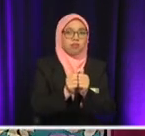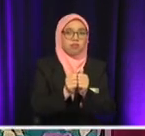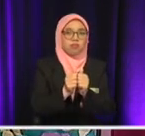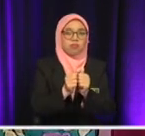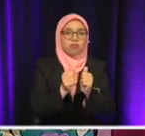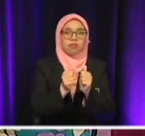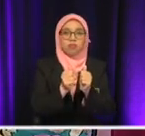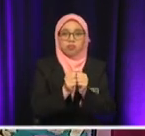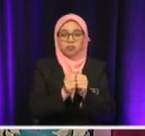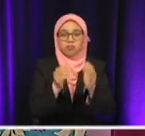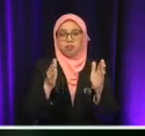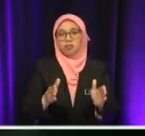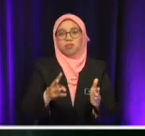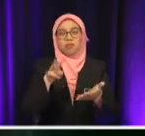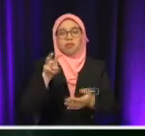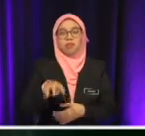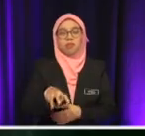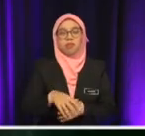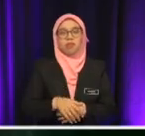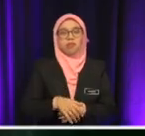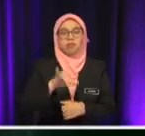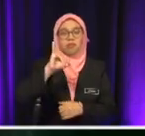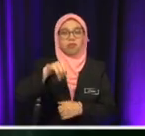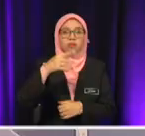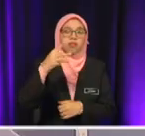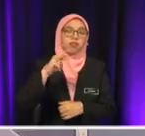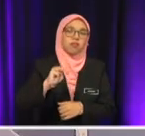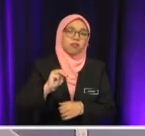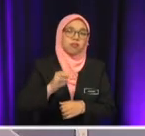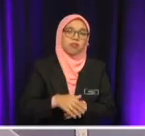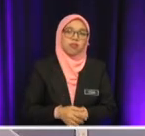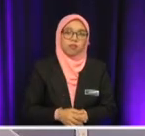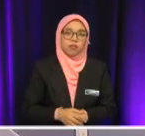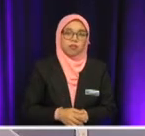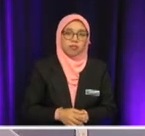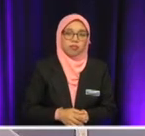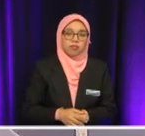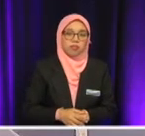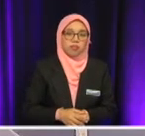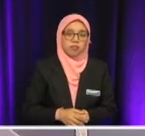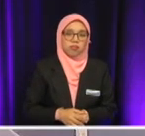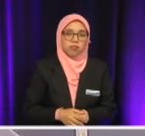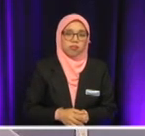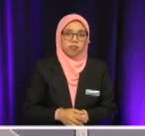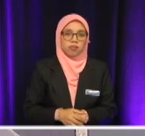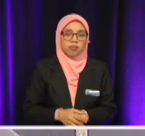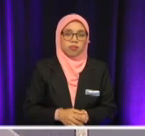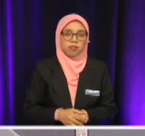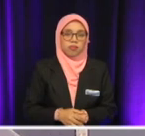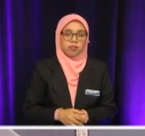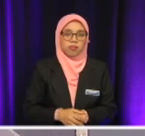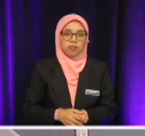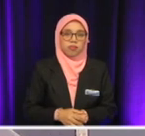Kebajikan Masyarakat. Faham Cikgu, terima kasih atas panduan tersebut. Baiklah, sedikit sebanyak mengenai format pentaksiran